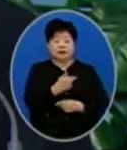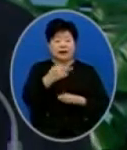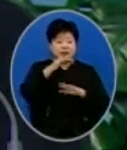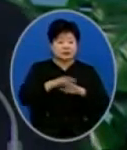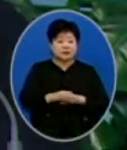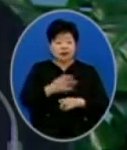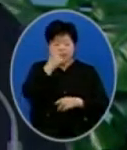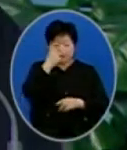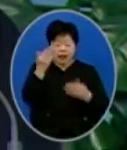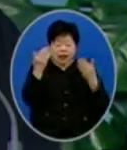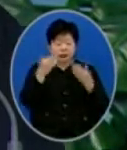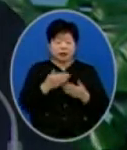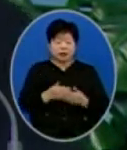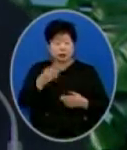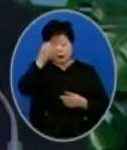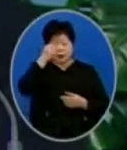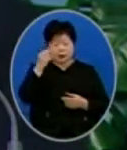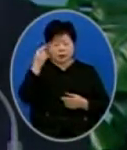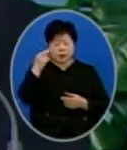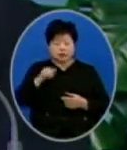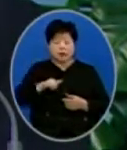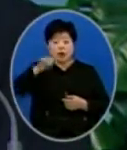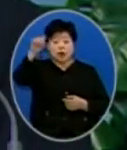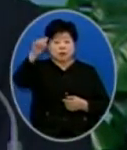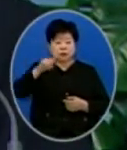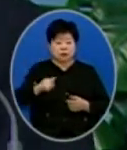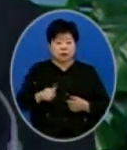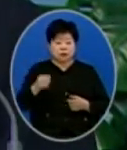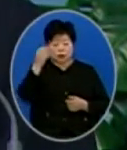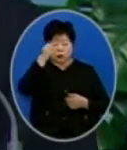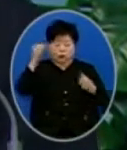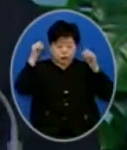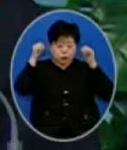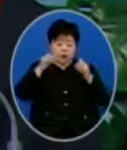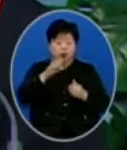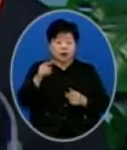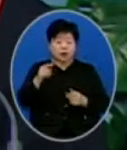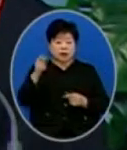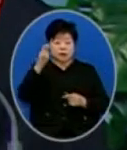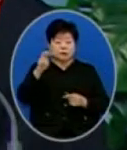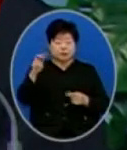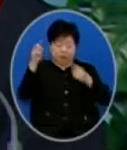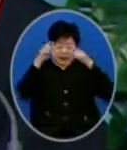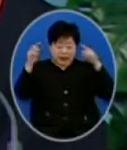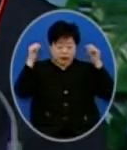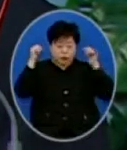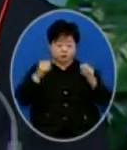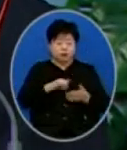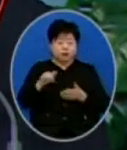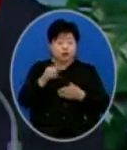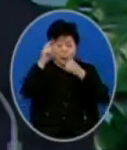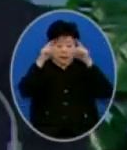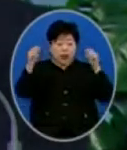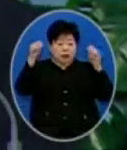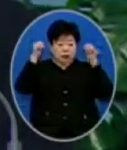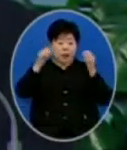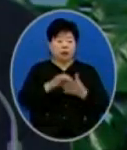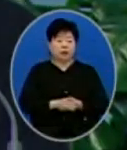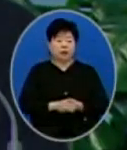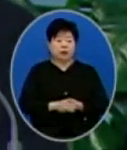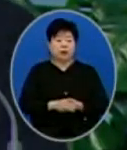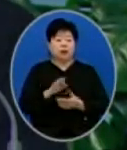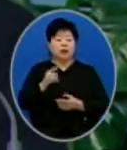다니다가 고등학교 때 미국으로 건너가서 고등학교를 졸업하고 버클리 음대를 졸업하고 뉴욕대학교를 졸업한 다음